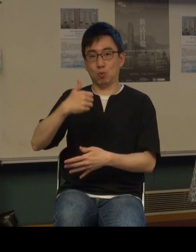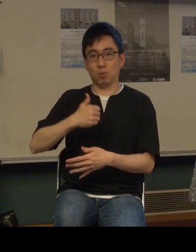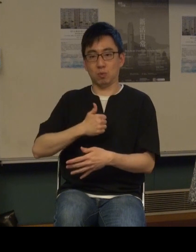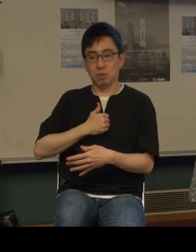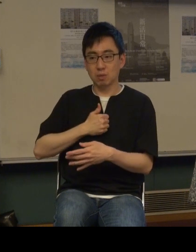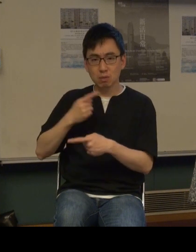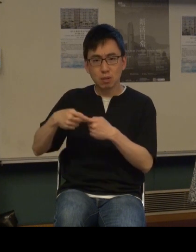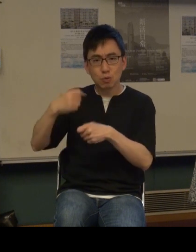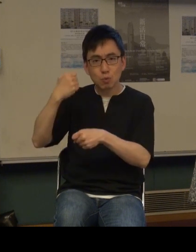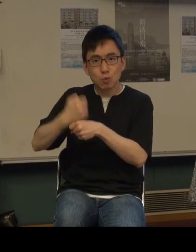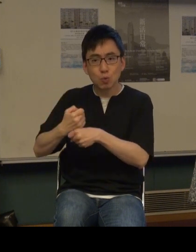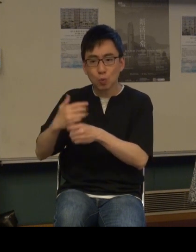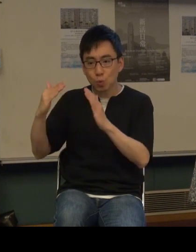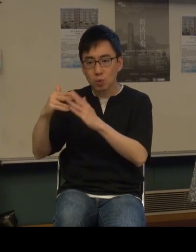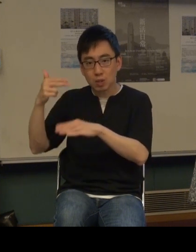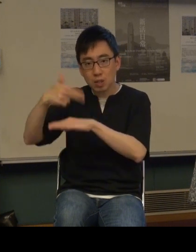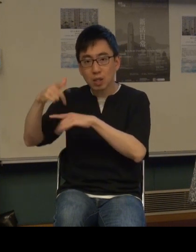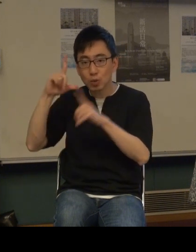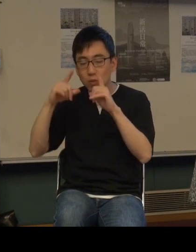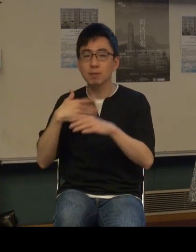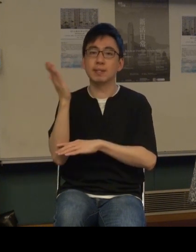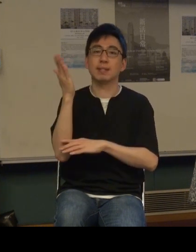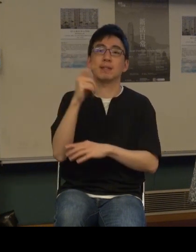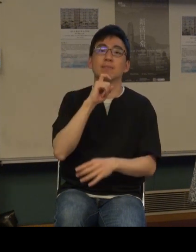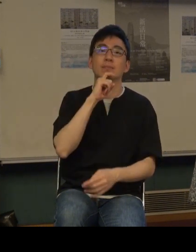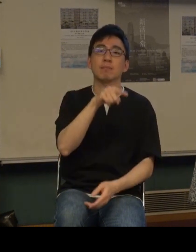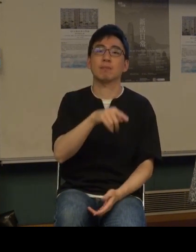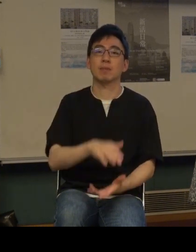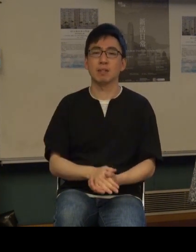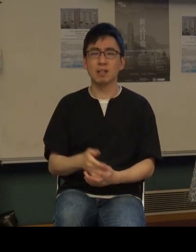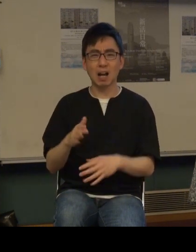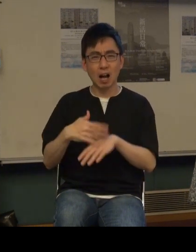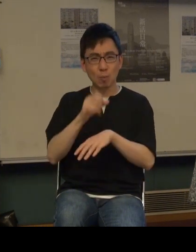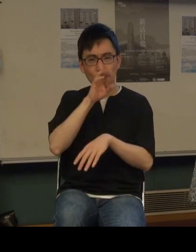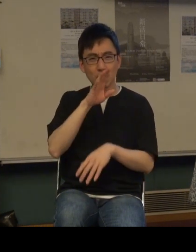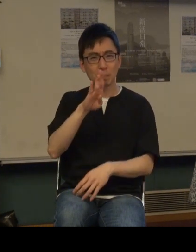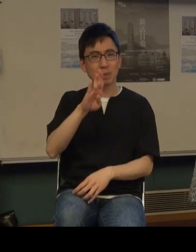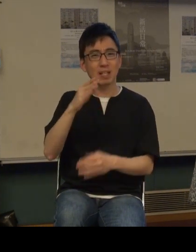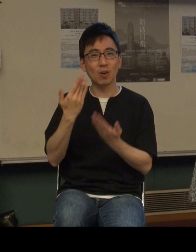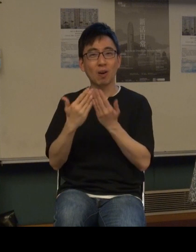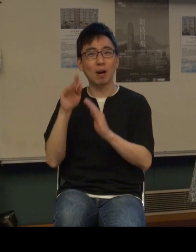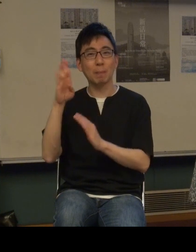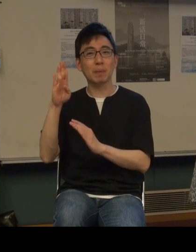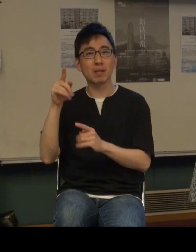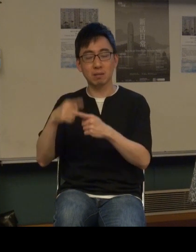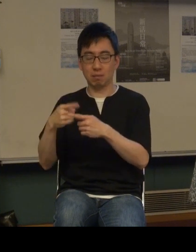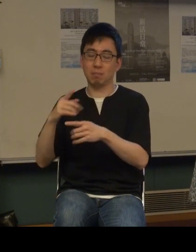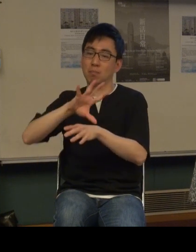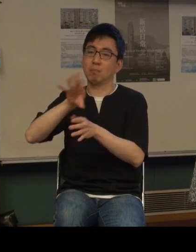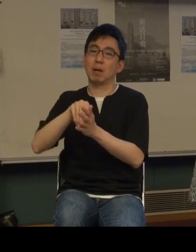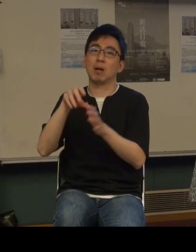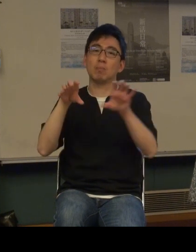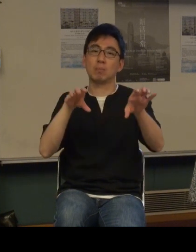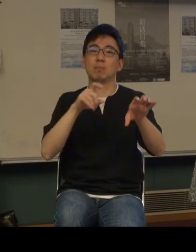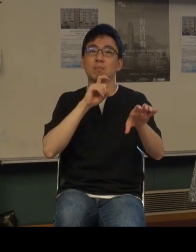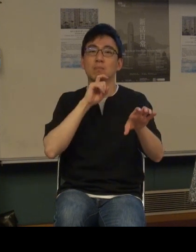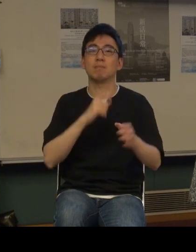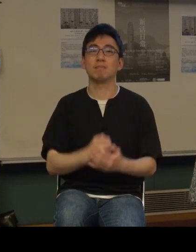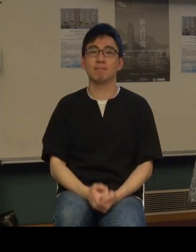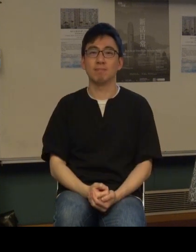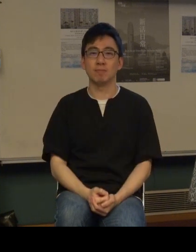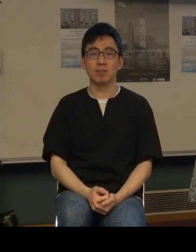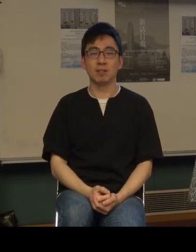建築嘅作品。嗱，頭先我哋講嘅嗰個包豪斯嗰個學校咧嚇，都係其中一個展品啊！你見到